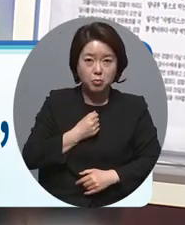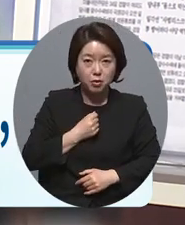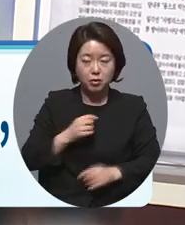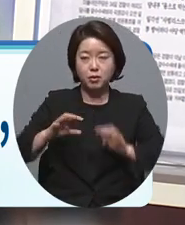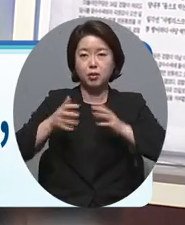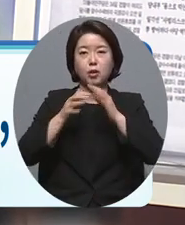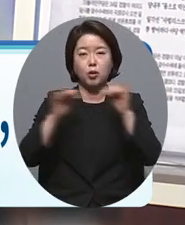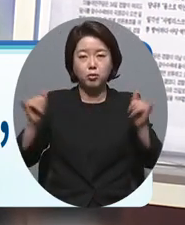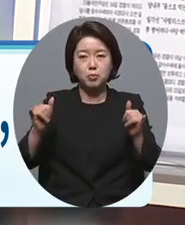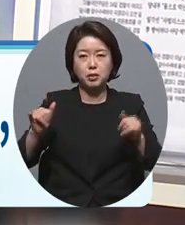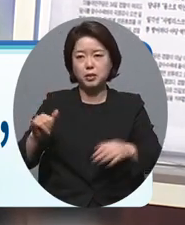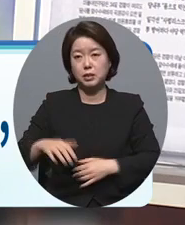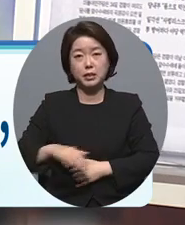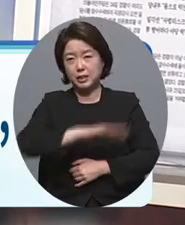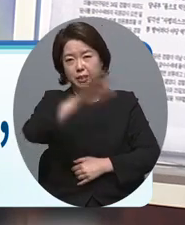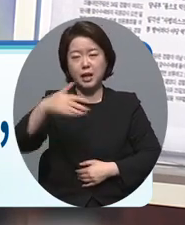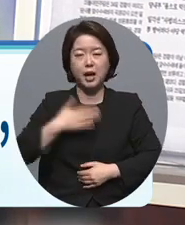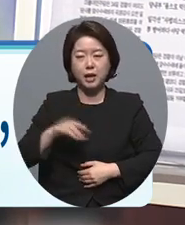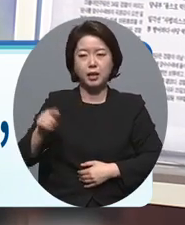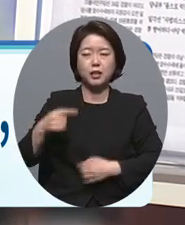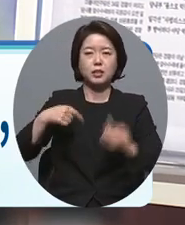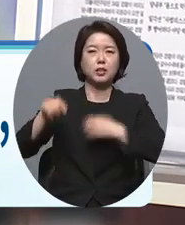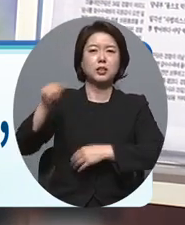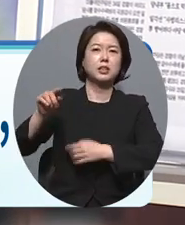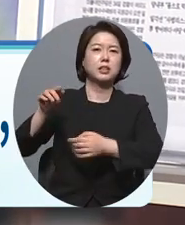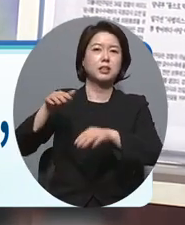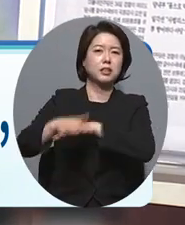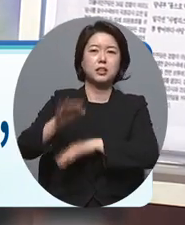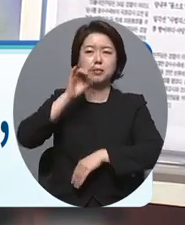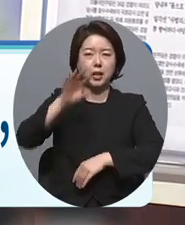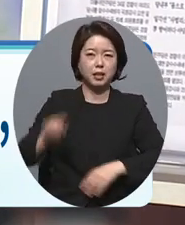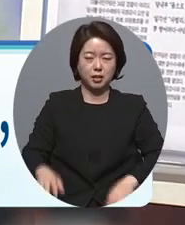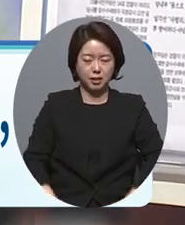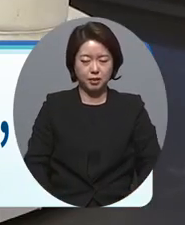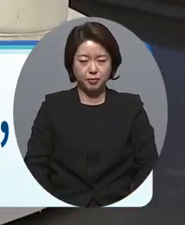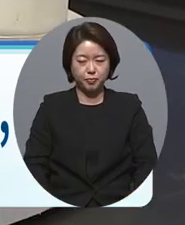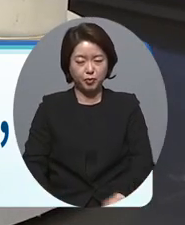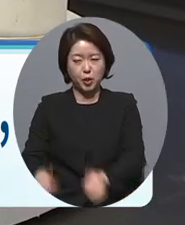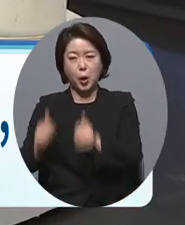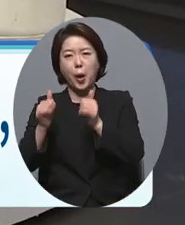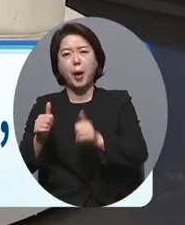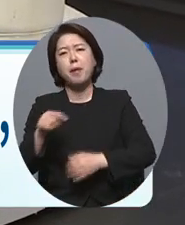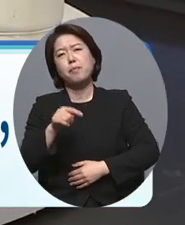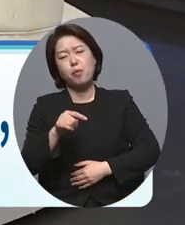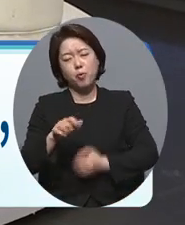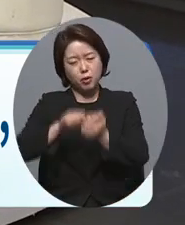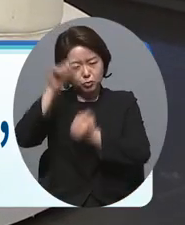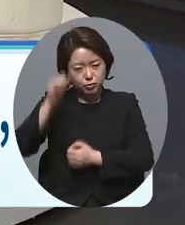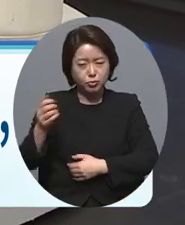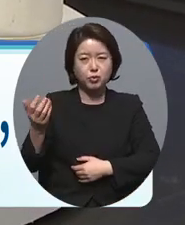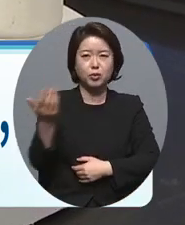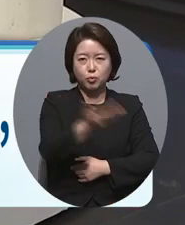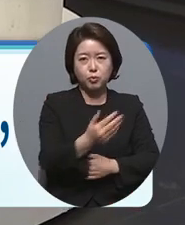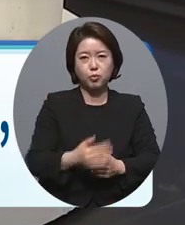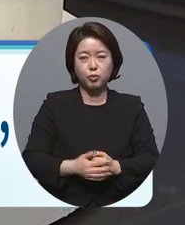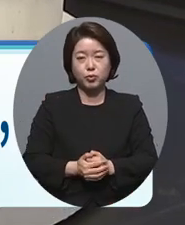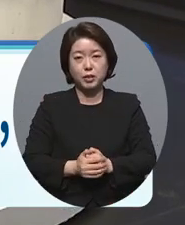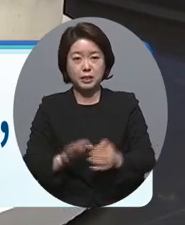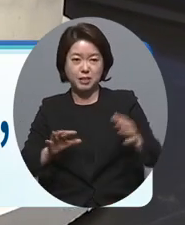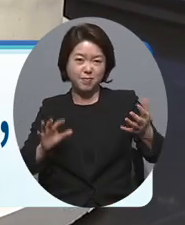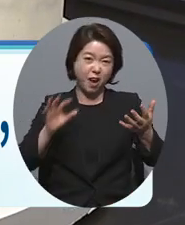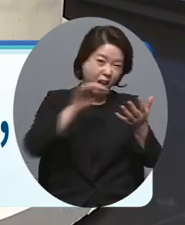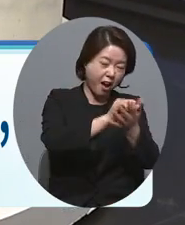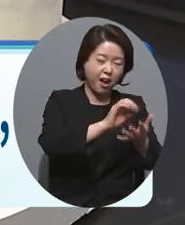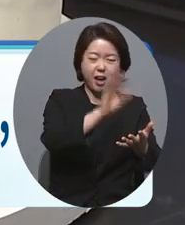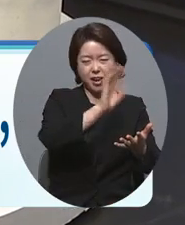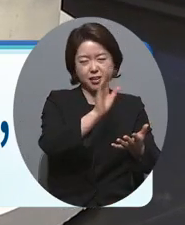압니다. 정치 이렇게 하시면 안 됩니다. 알겠습니다. 이건 법원이 발부한 영장에 따라서 집행을 하는 거지 쳐들어간 게 아닙니다. 우선. 그다음에 네. 아까